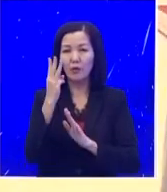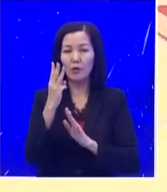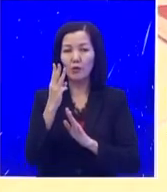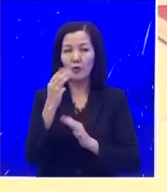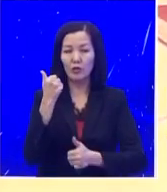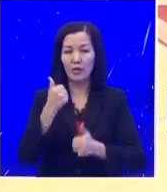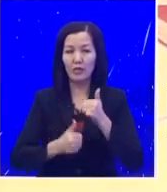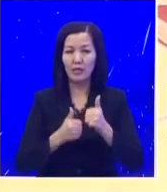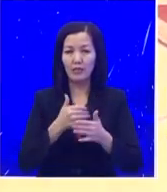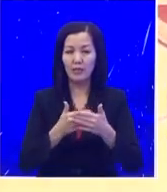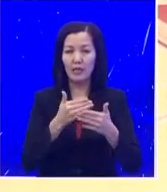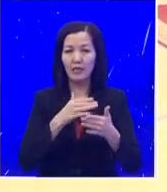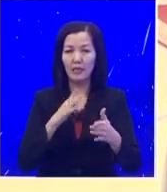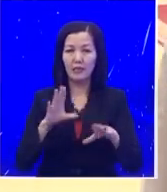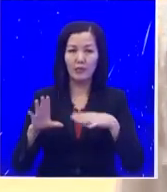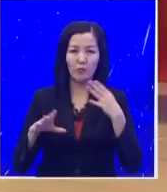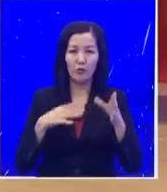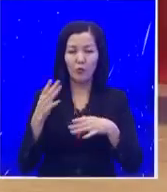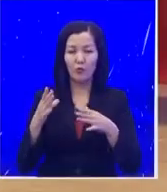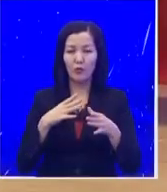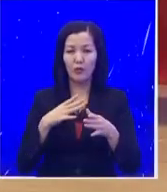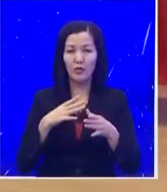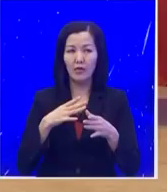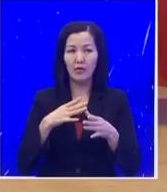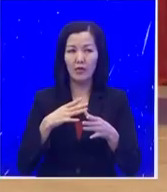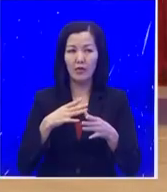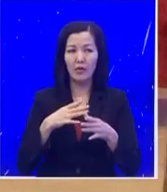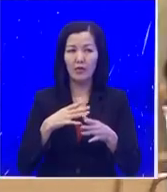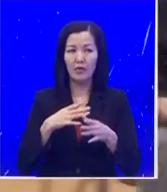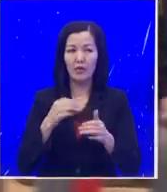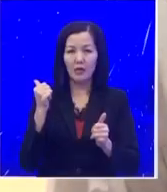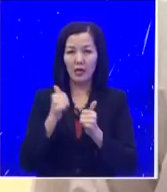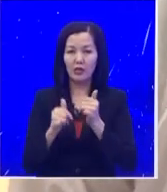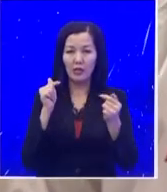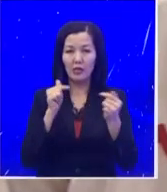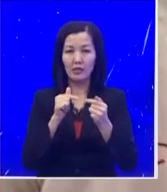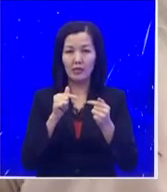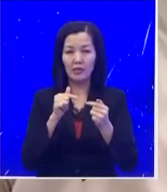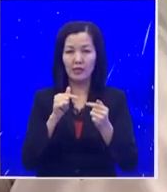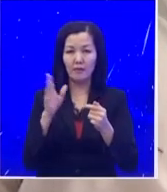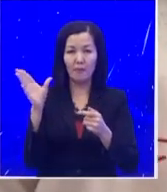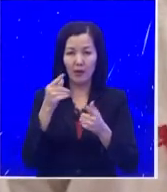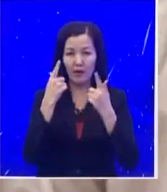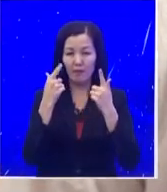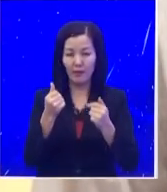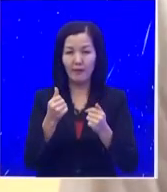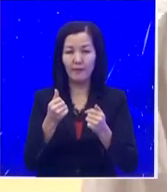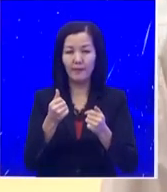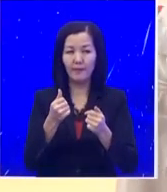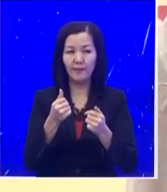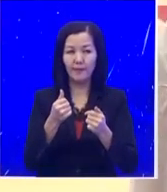Осы жарысқа алдында бір айдай сбор болып дайындалдық. Әр қарсыласты уже жатқа білеміз десек те болады.